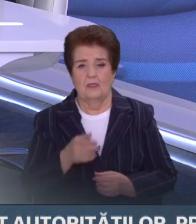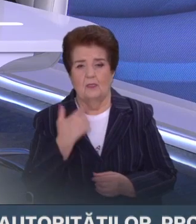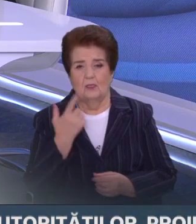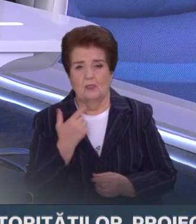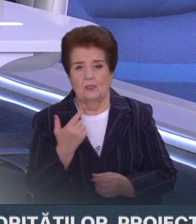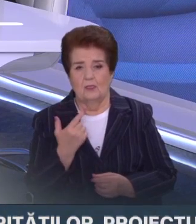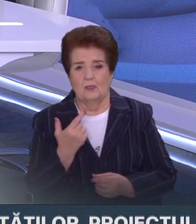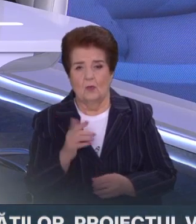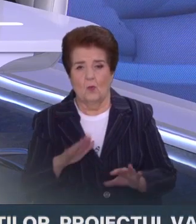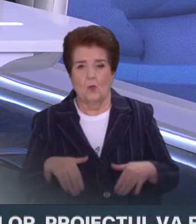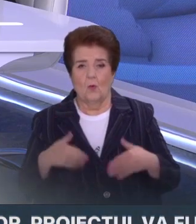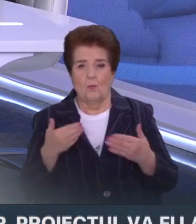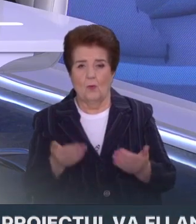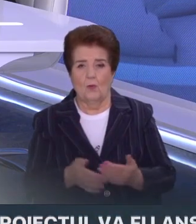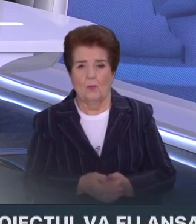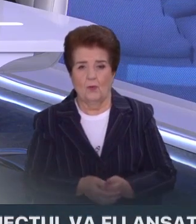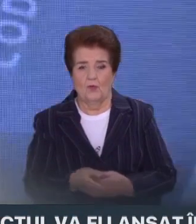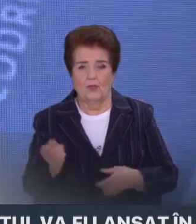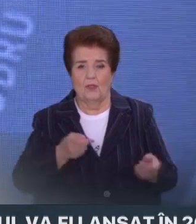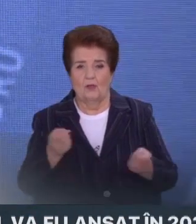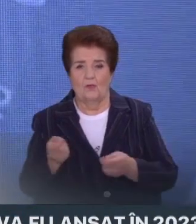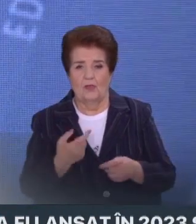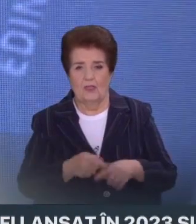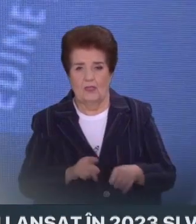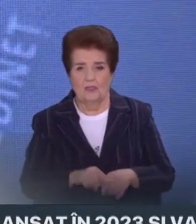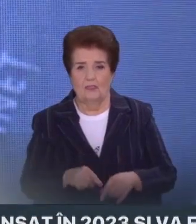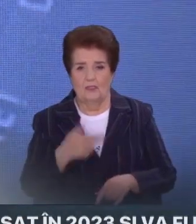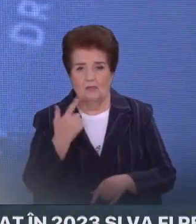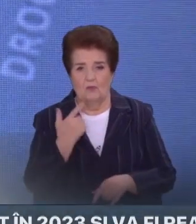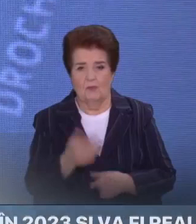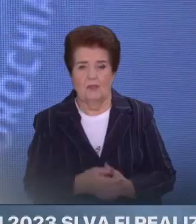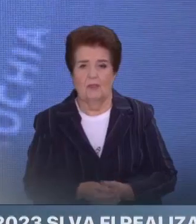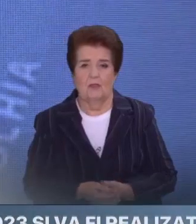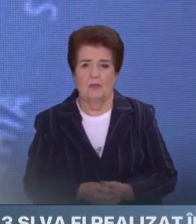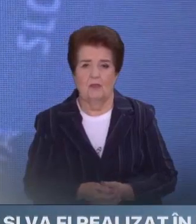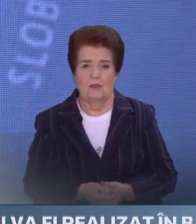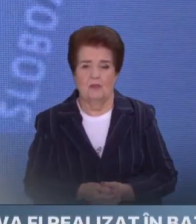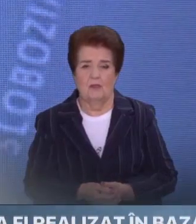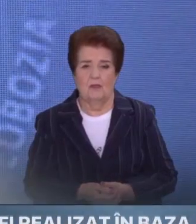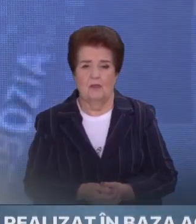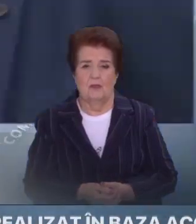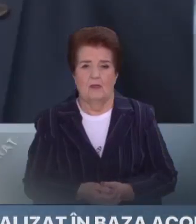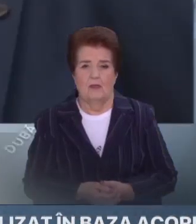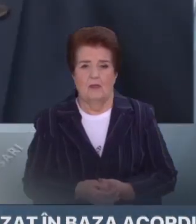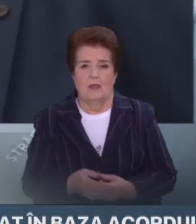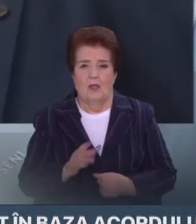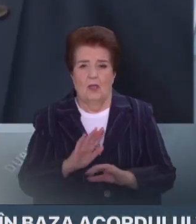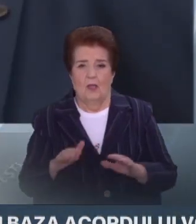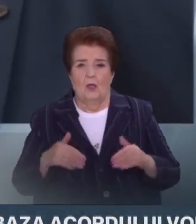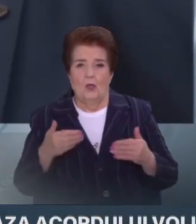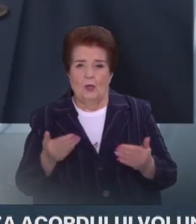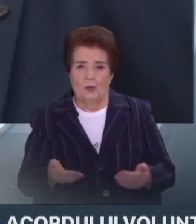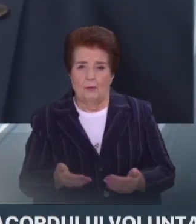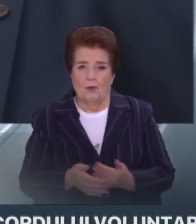ați venit cu o propunere la guvern despre asta? Ați vorbit despre asta? asta am venit. Cu această propunere și o să